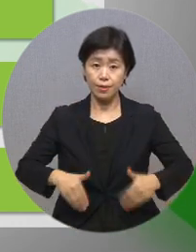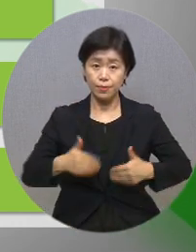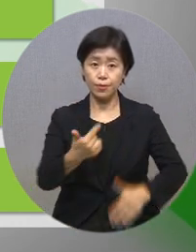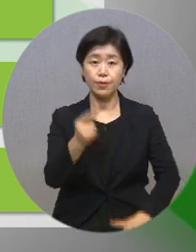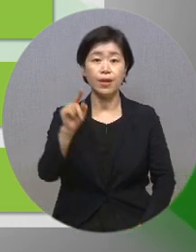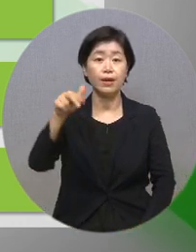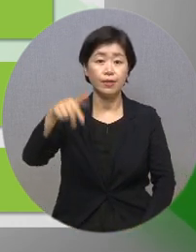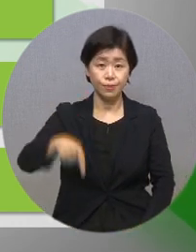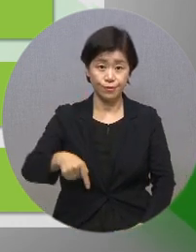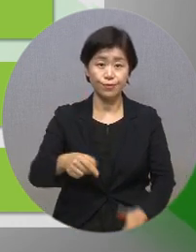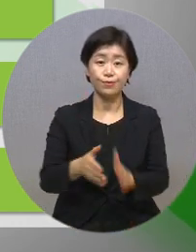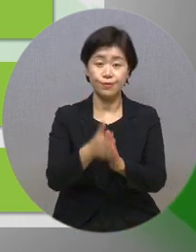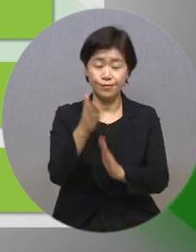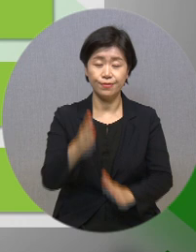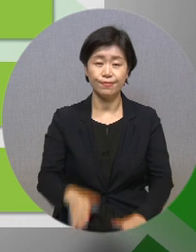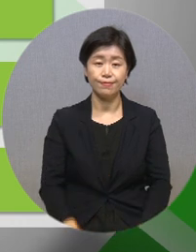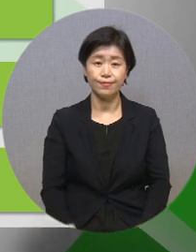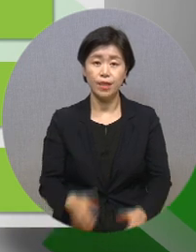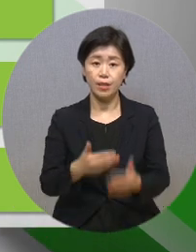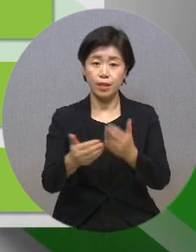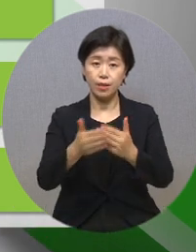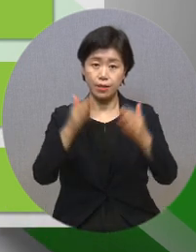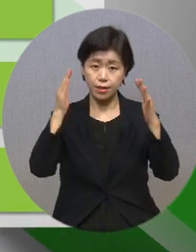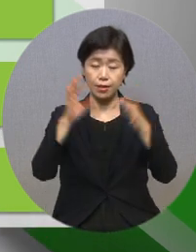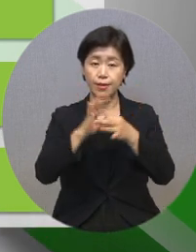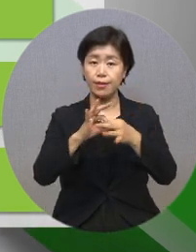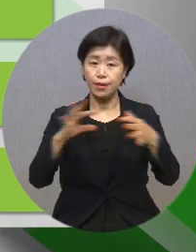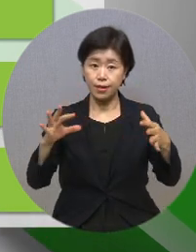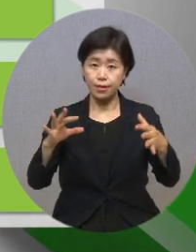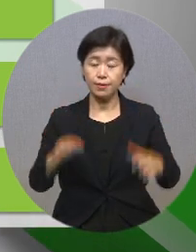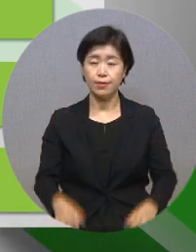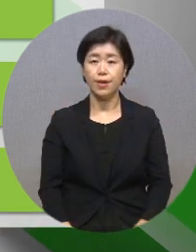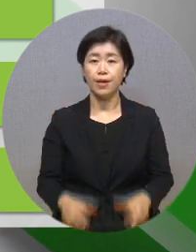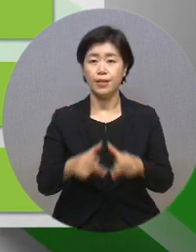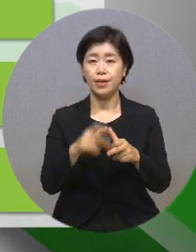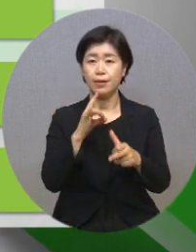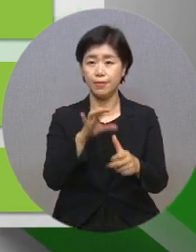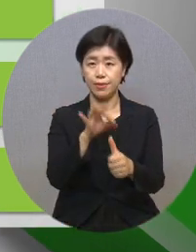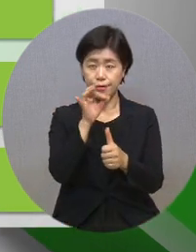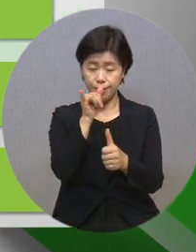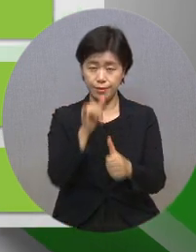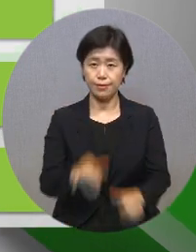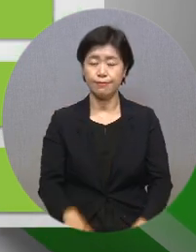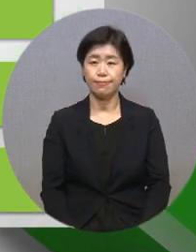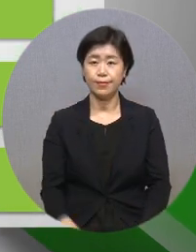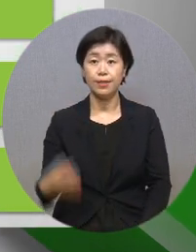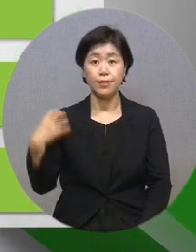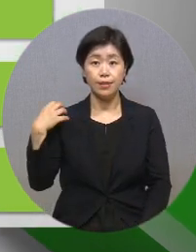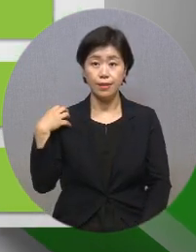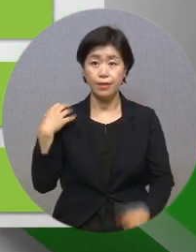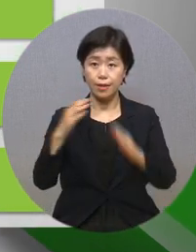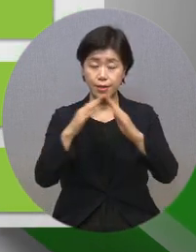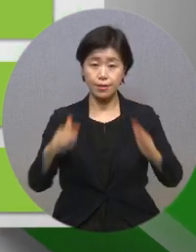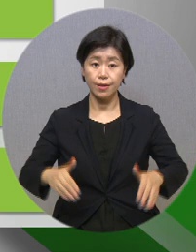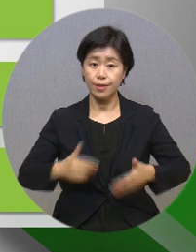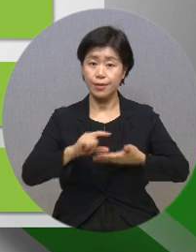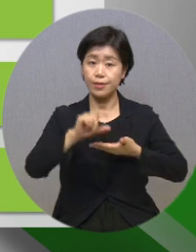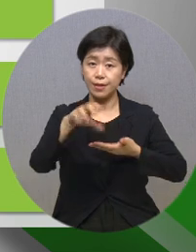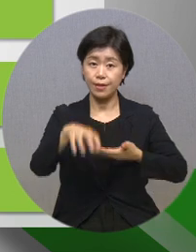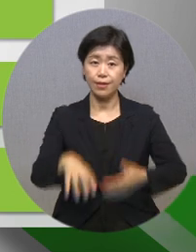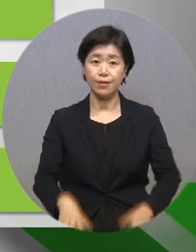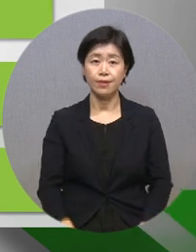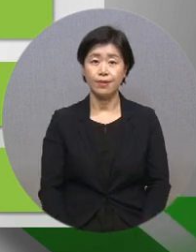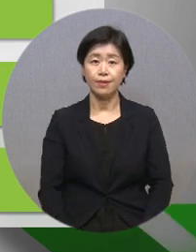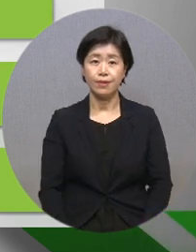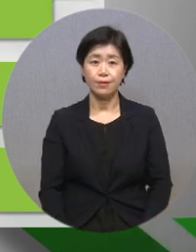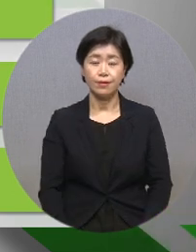전남 나주시입니다. 경력과 학력은 무관하며 장애인만 채용합니다. 담당지사는 전남지사입니다.